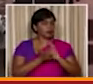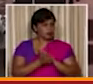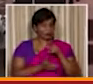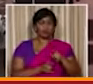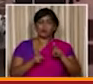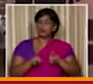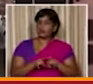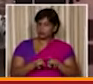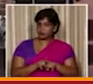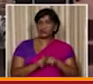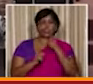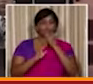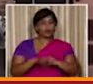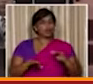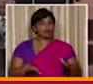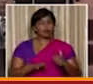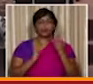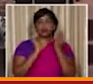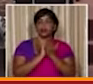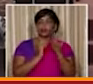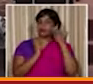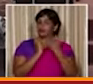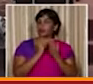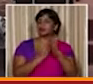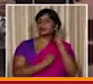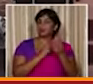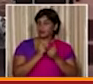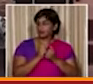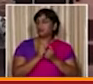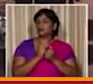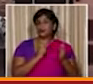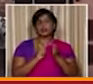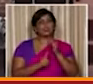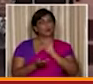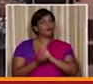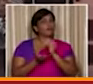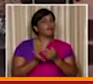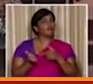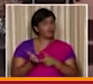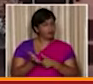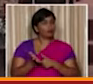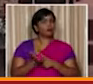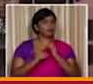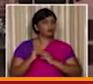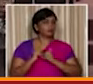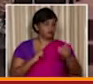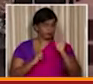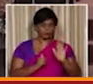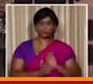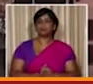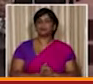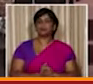ආධාරවලට අමතරව පාසල් දරුවන්ට ශිෂ්‍යත්ව ලබා දීමේ වැඩපිළිවෙලක්ද ජනාධිපති අරමුදල හරහා ක්‍රියාවට නංවා